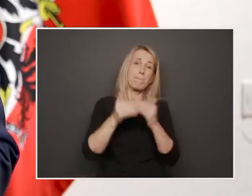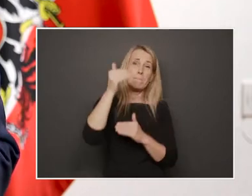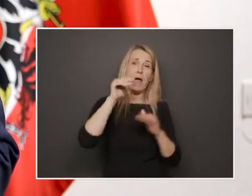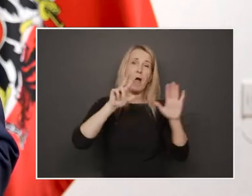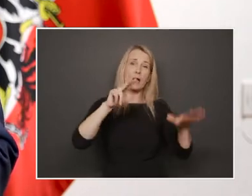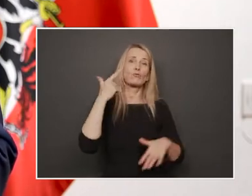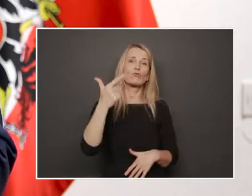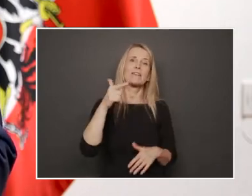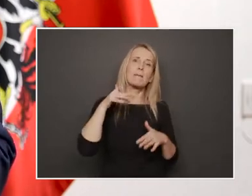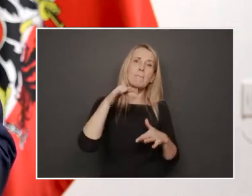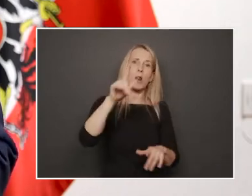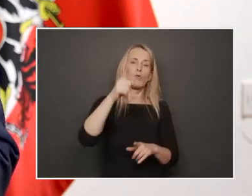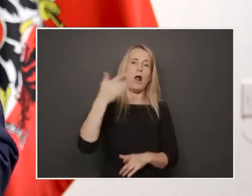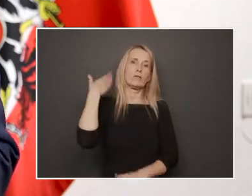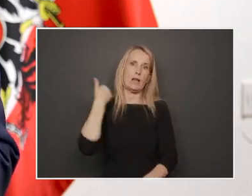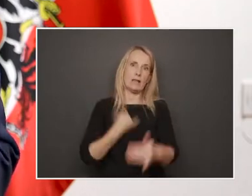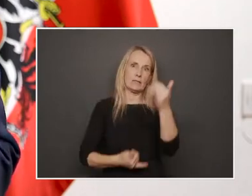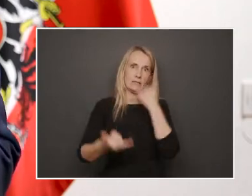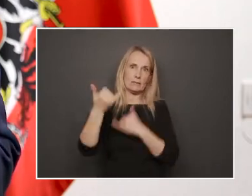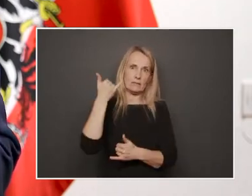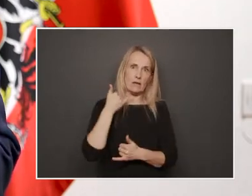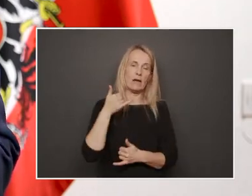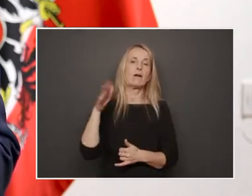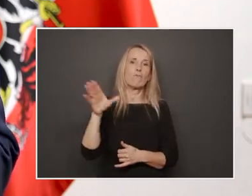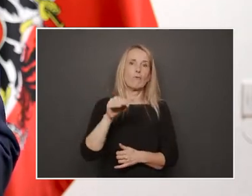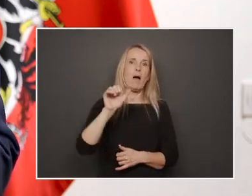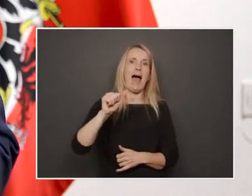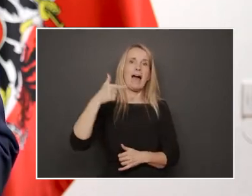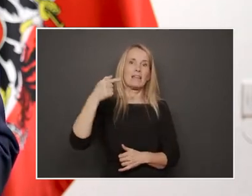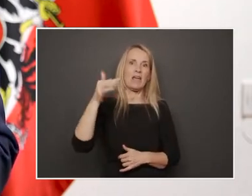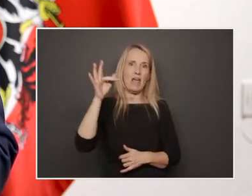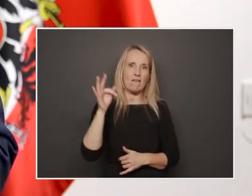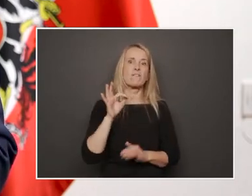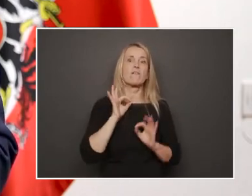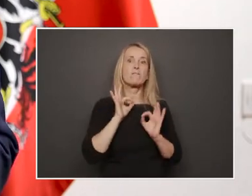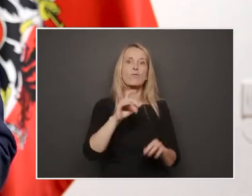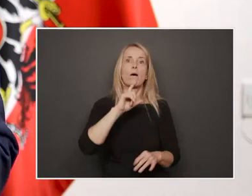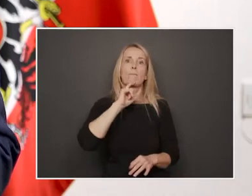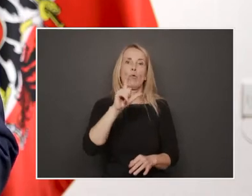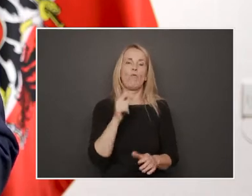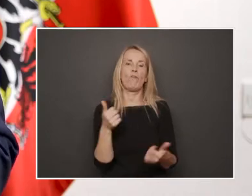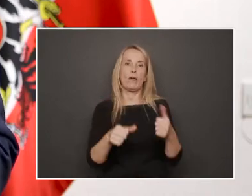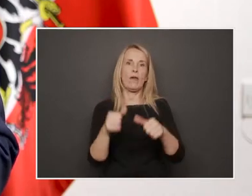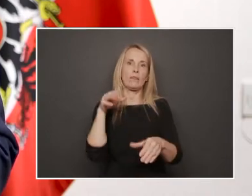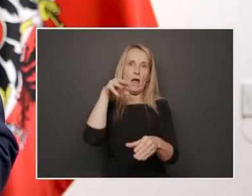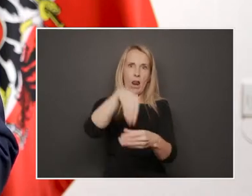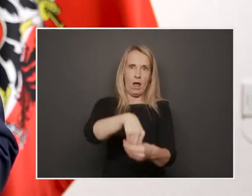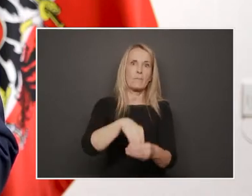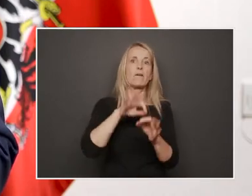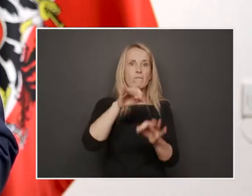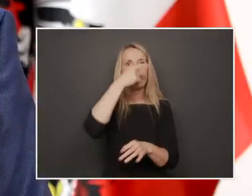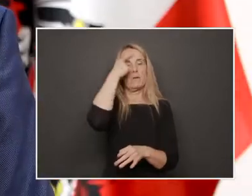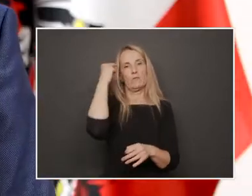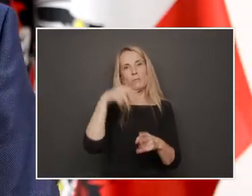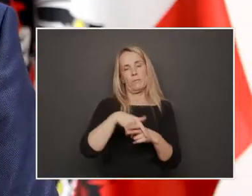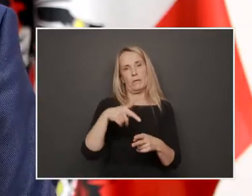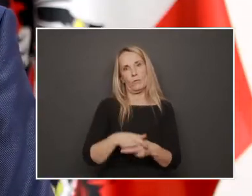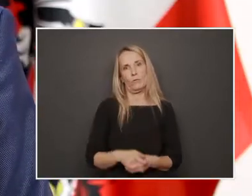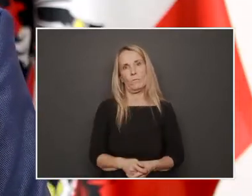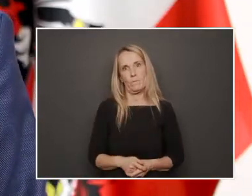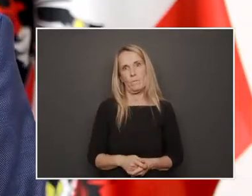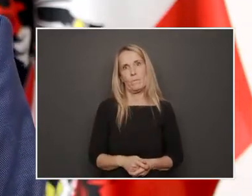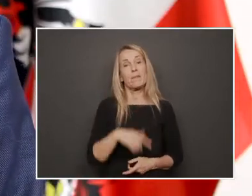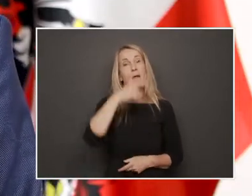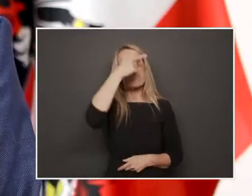Millionen mehr als im Vorjahr aus dem ATF für die berufliche Teilhabe von Menschen mit Behinderungen ein. Menschen